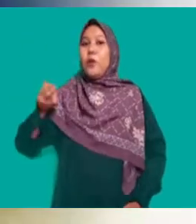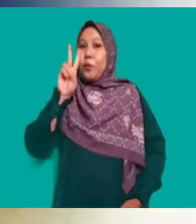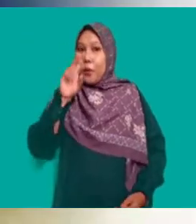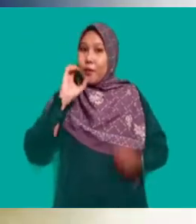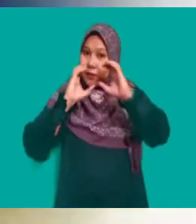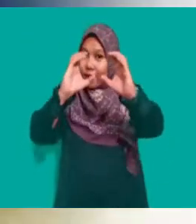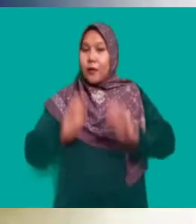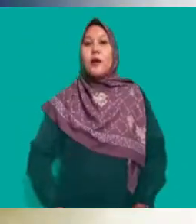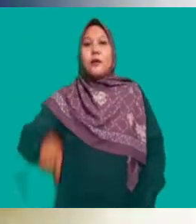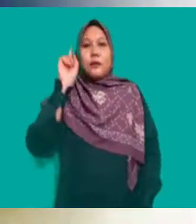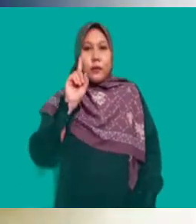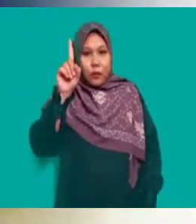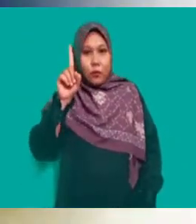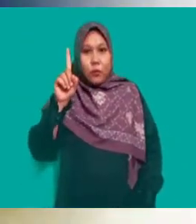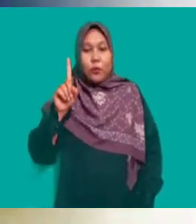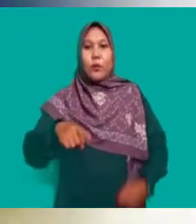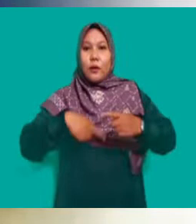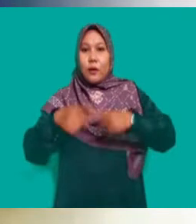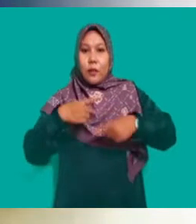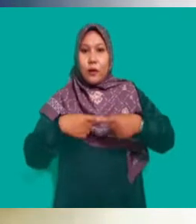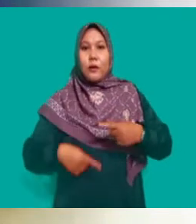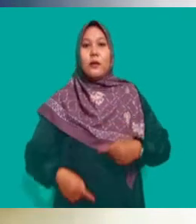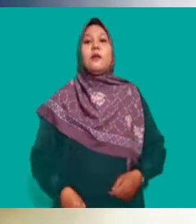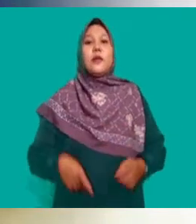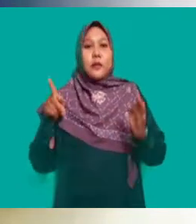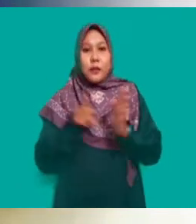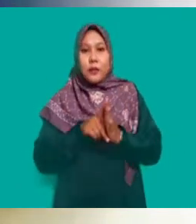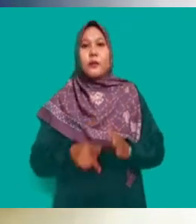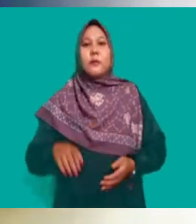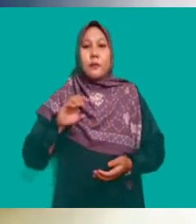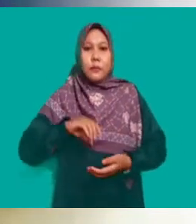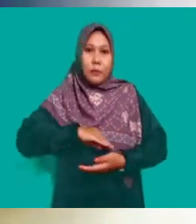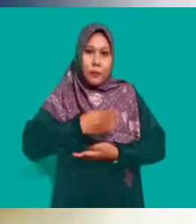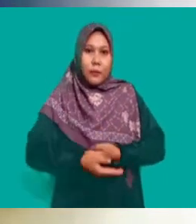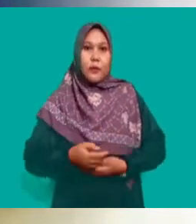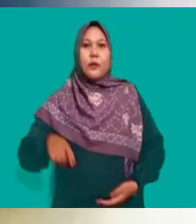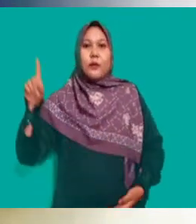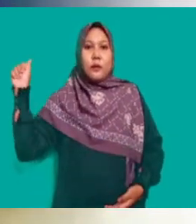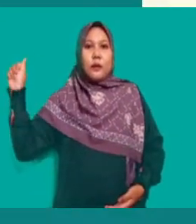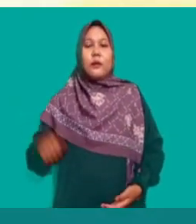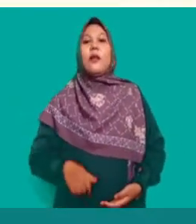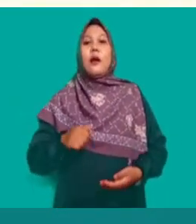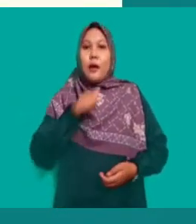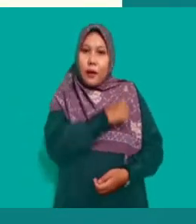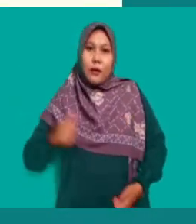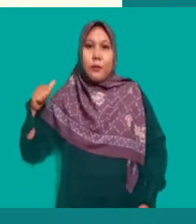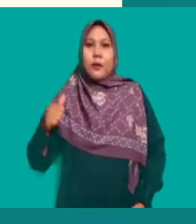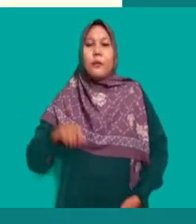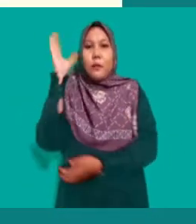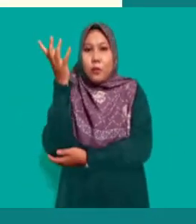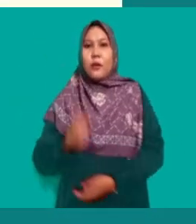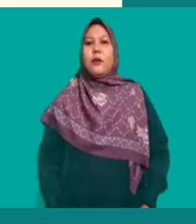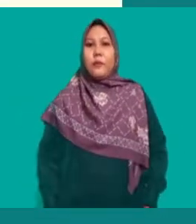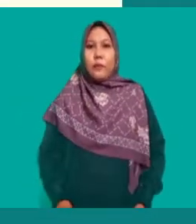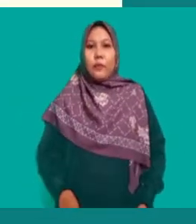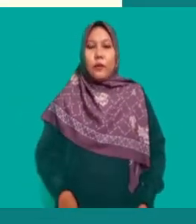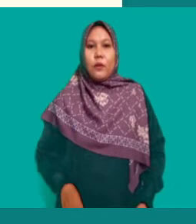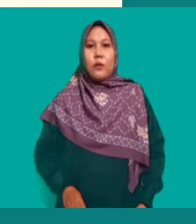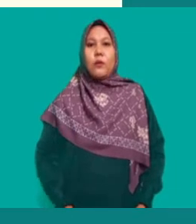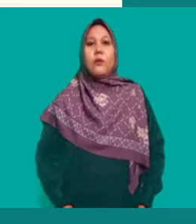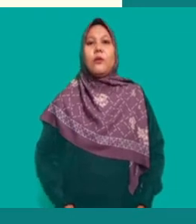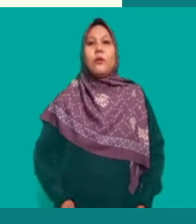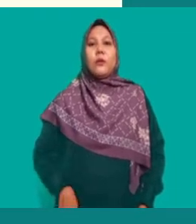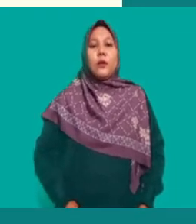secara langsung ke kantor Pengadilan Agama Batu Sangkar, atau secara elektronik melalui aplikasi